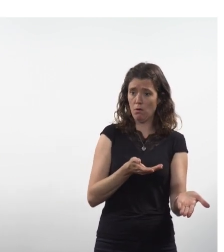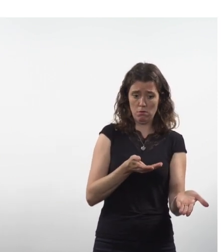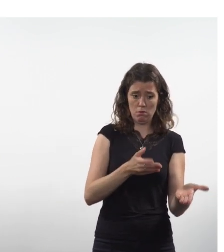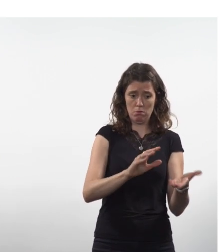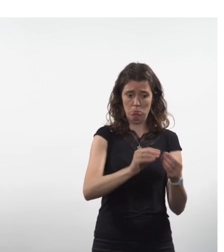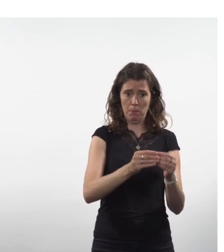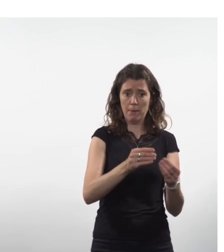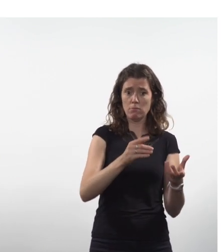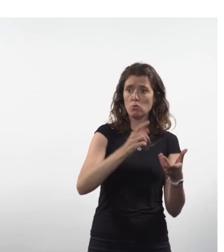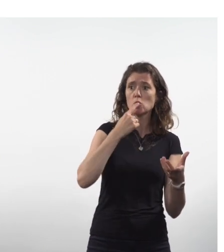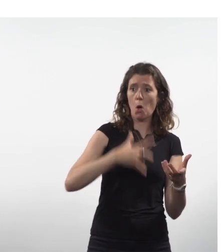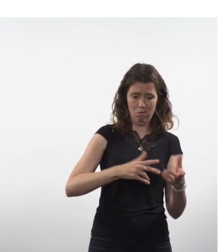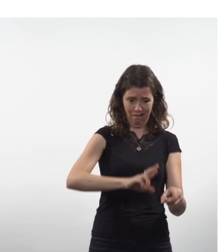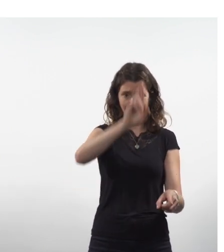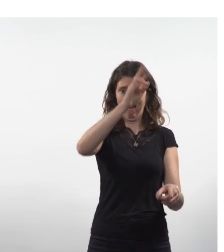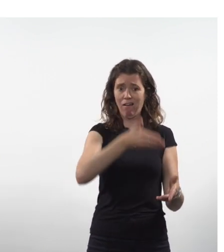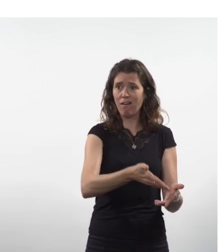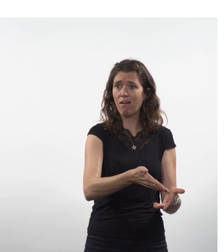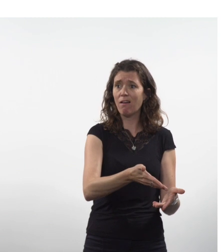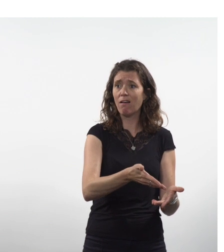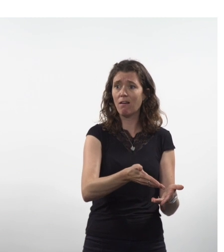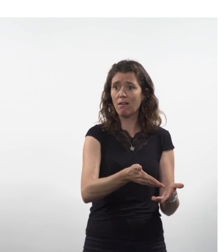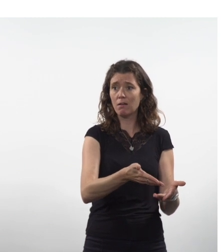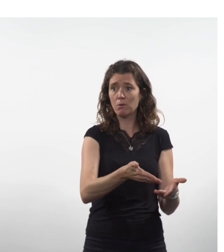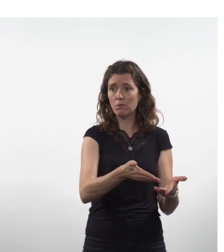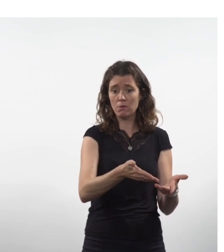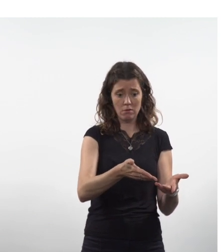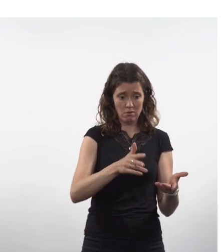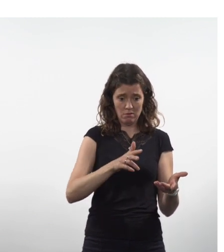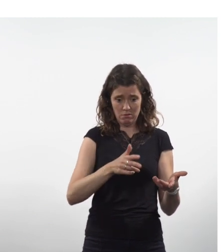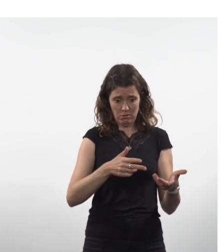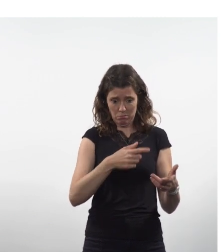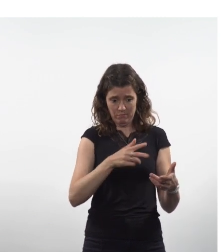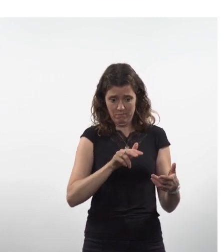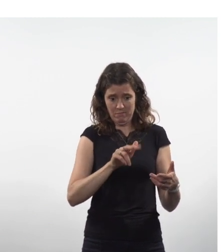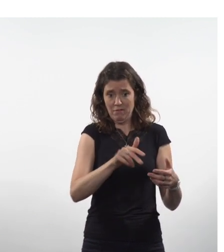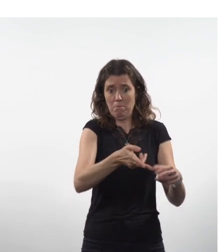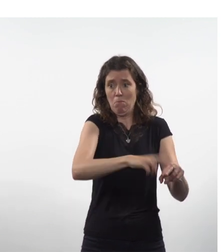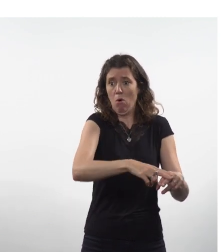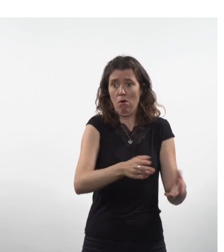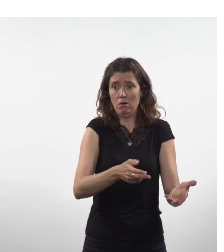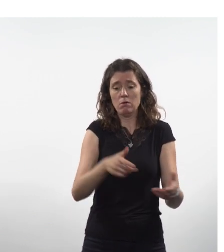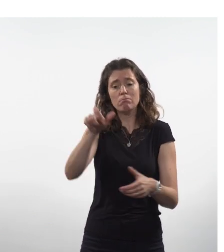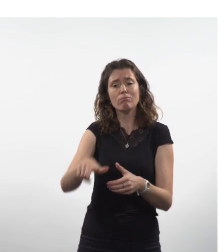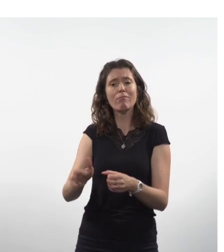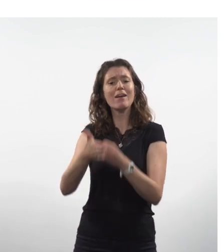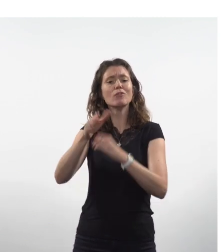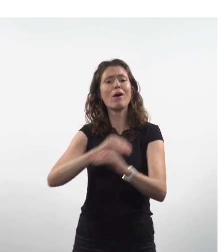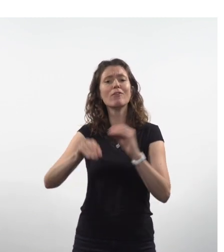une hémopathie rare et qui était en train de mourir de son hémopathie. On avait un aide-soignant